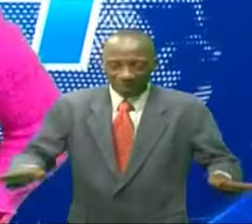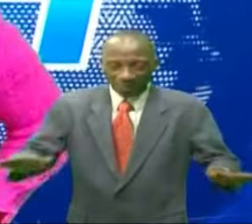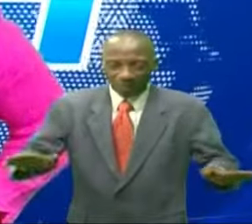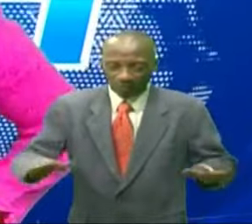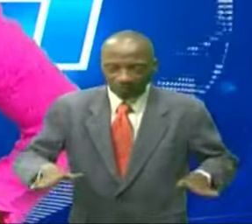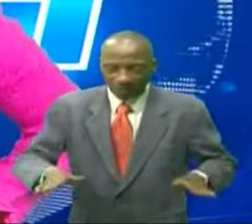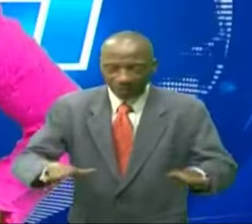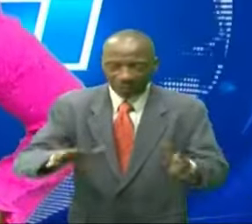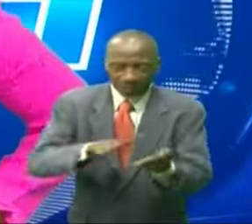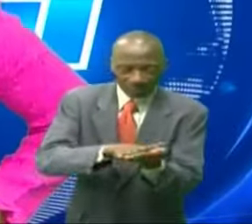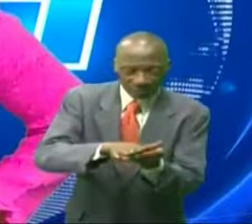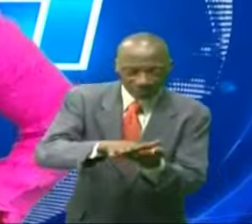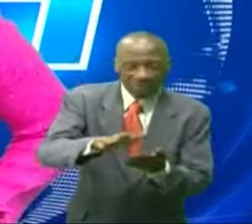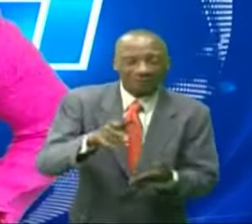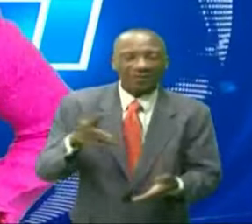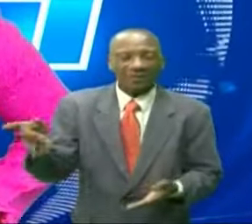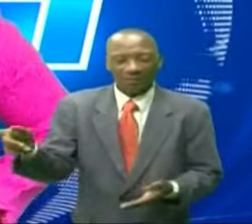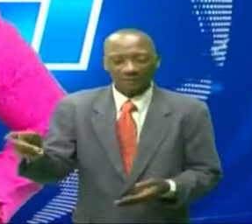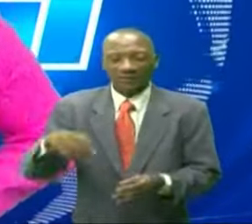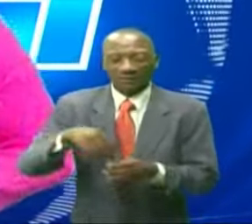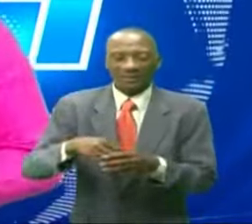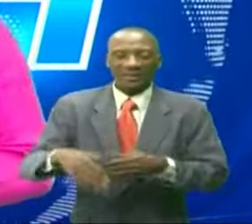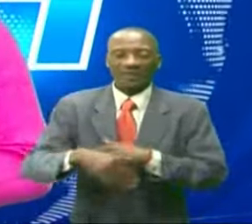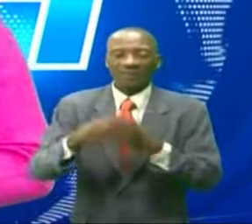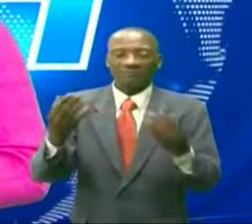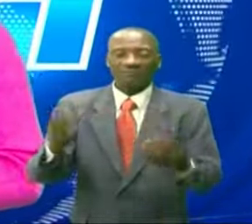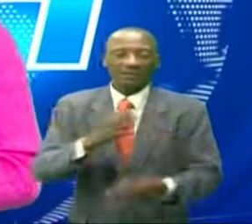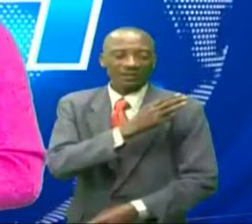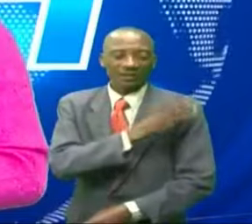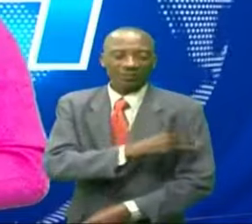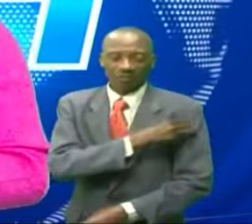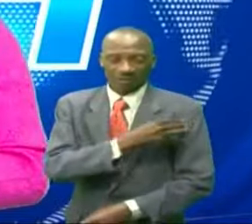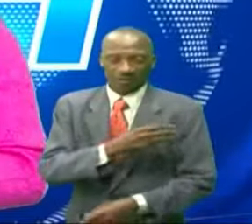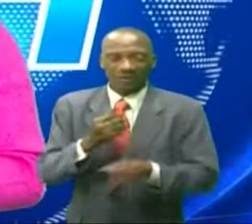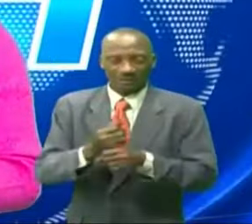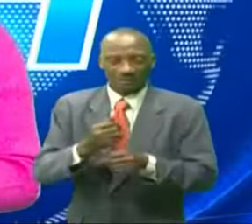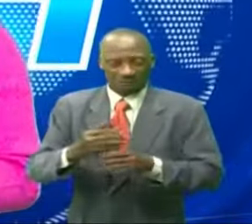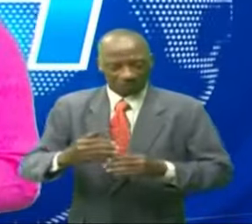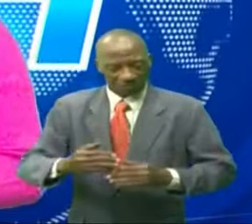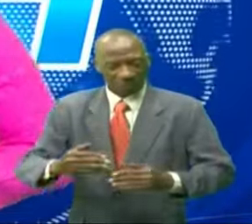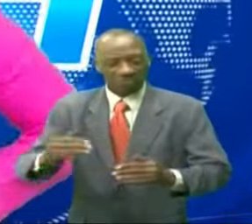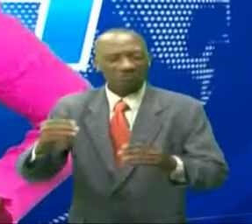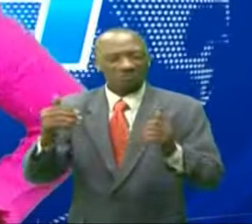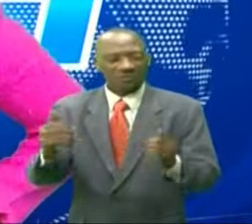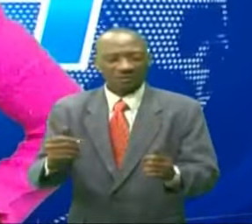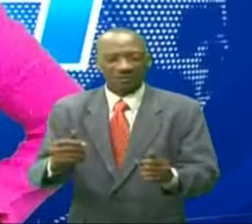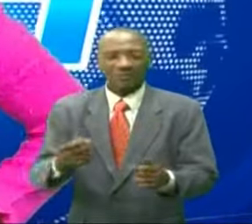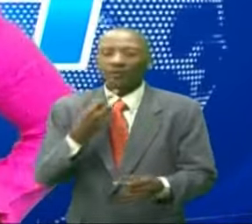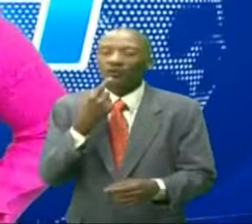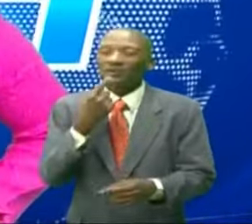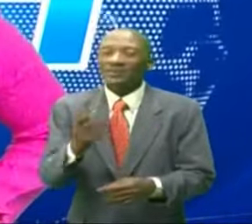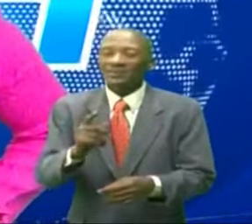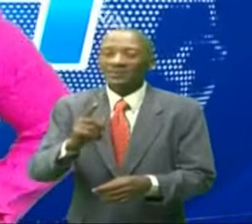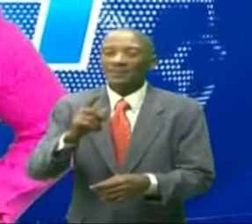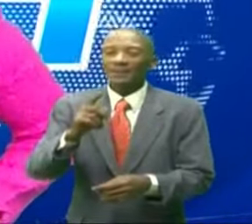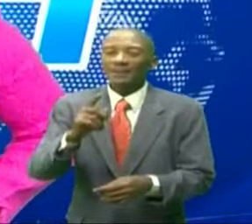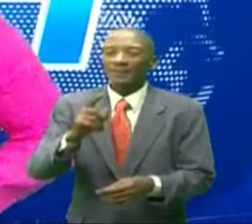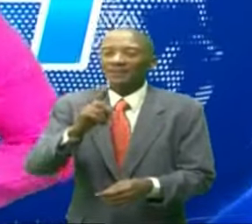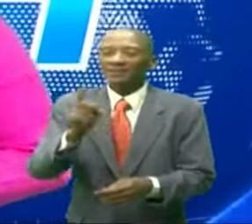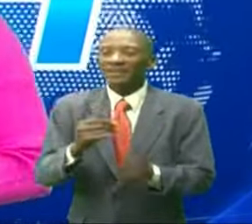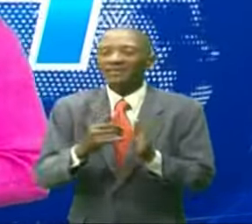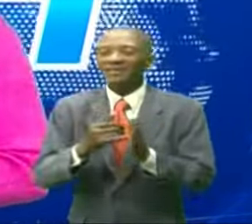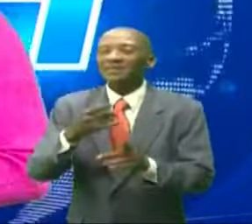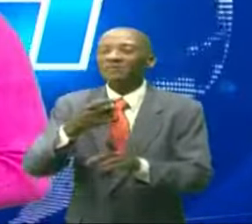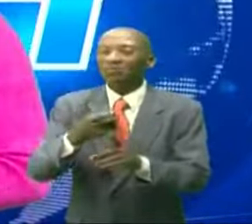de l'aéroport Murungu de Bunia évoluent sans désemparer. Le délai de 36 mois prévu pour sa livraison à la population